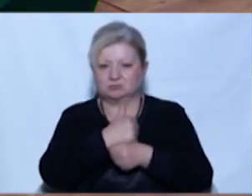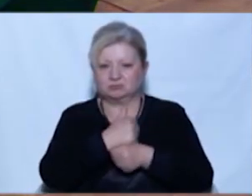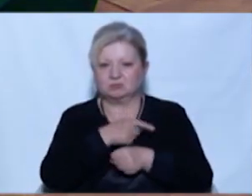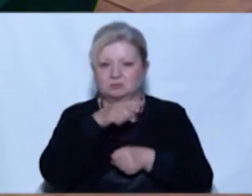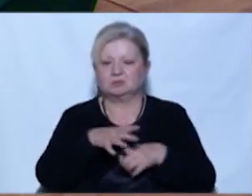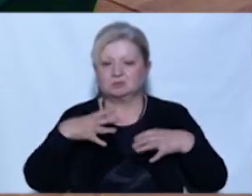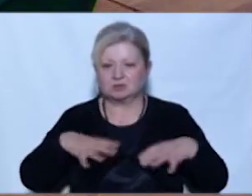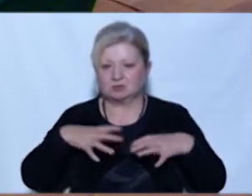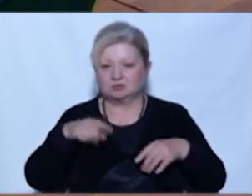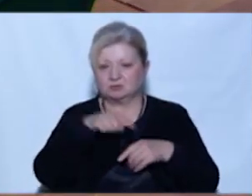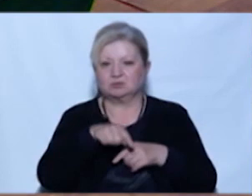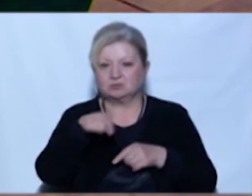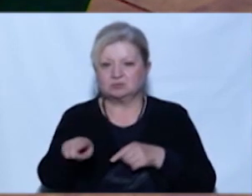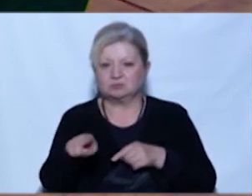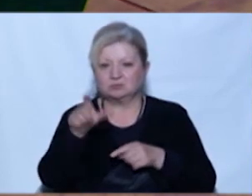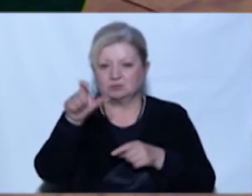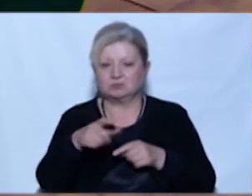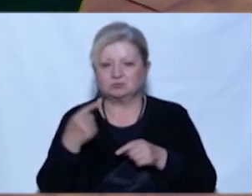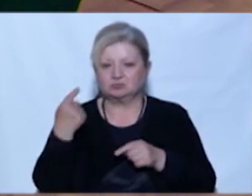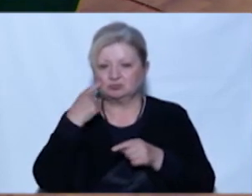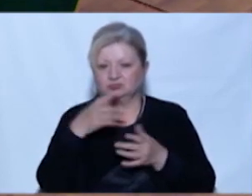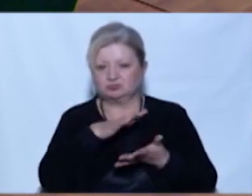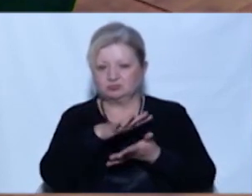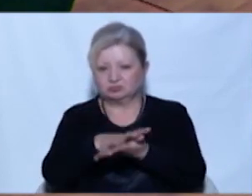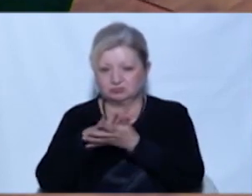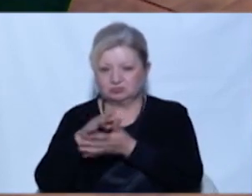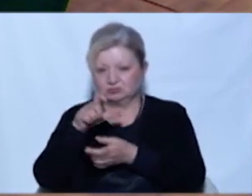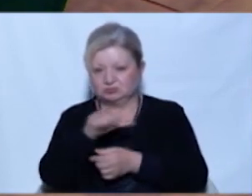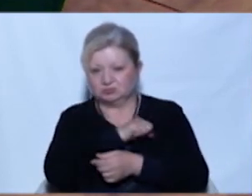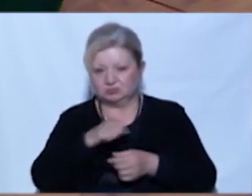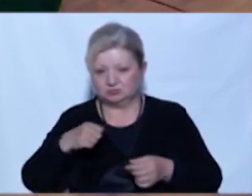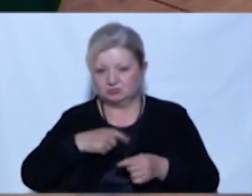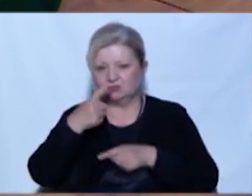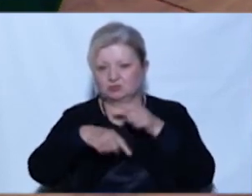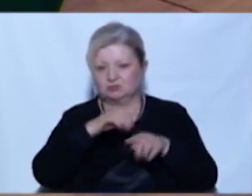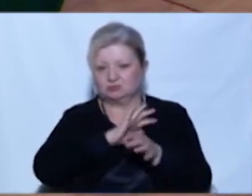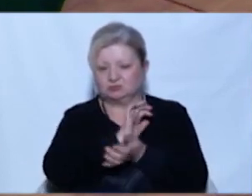romelmats tavi sheirtsqina tavisi sakcieli da ukan ekna gazveuli